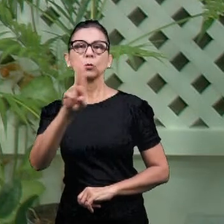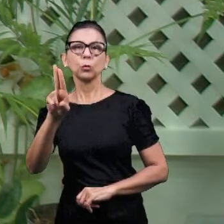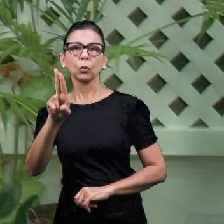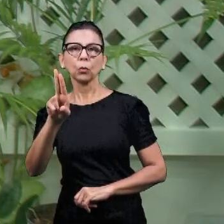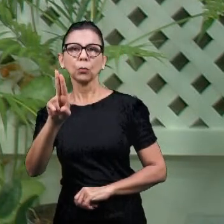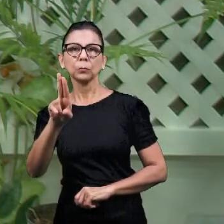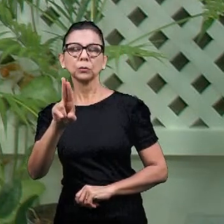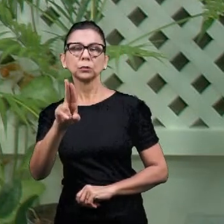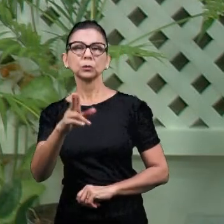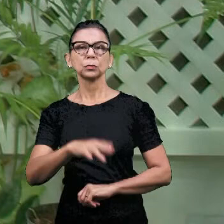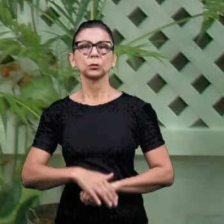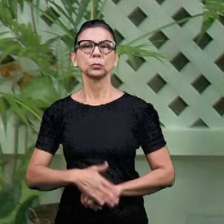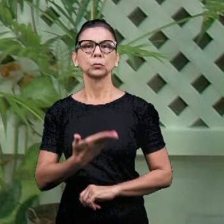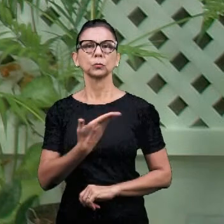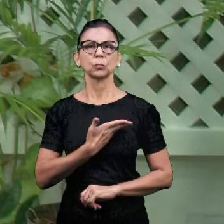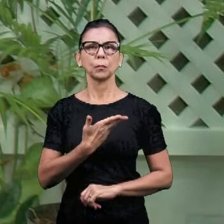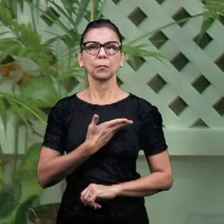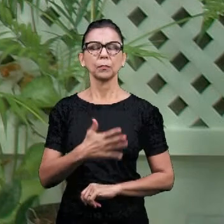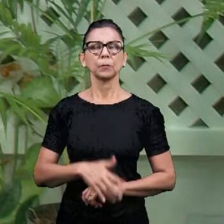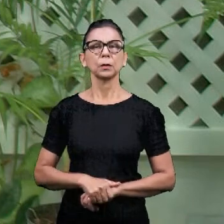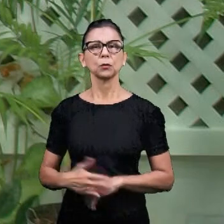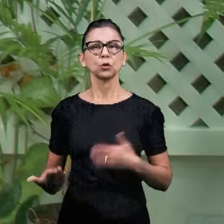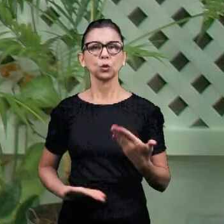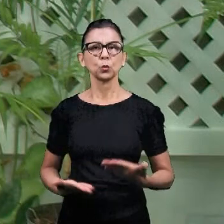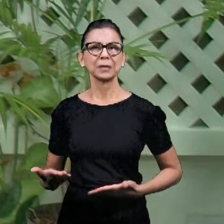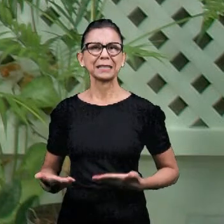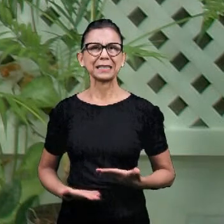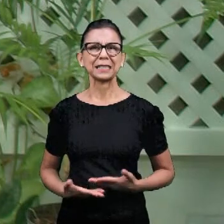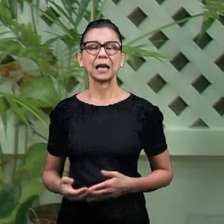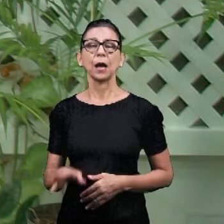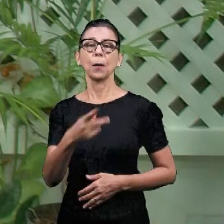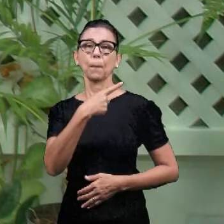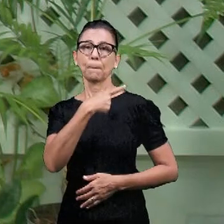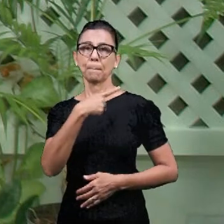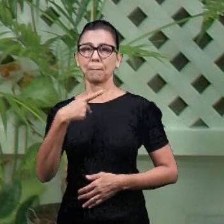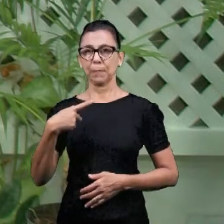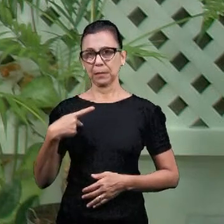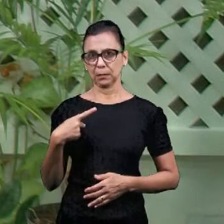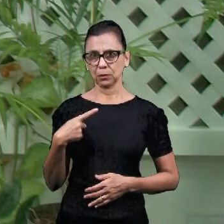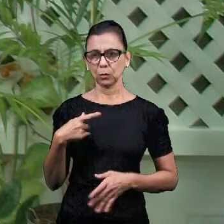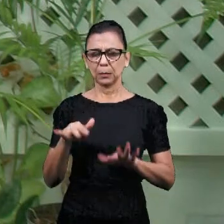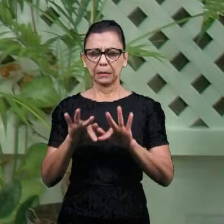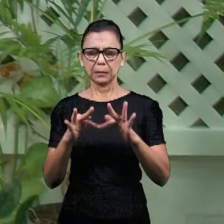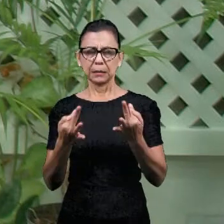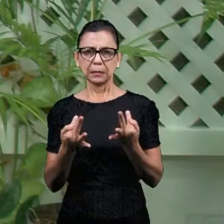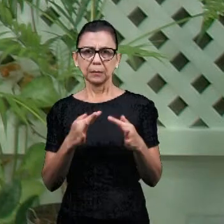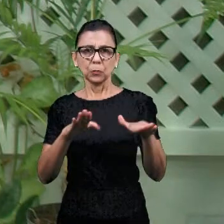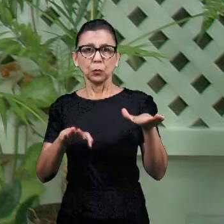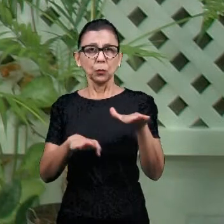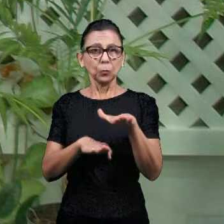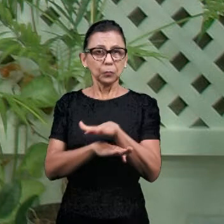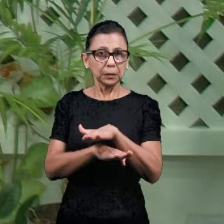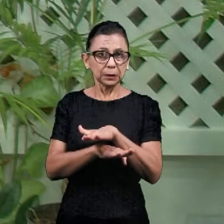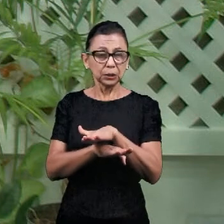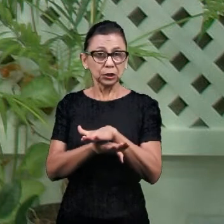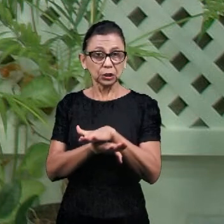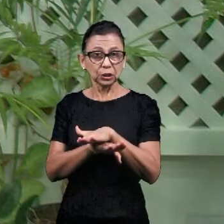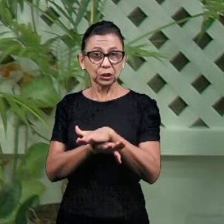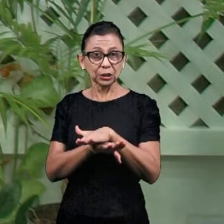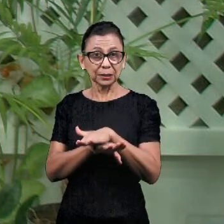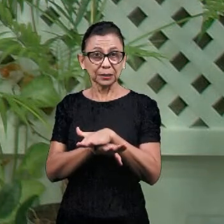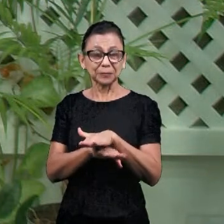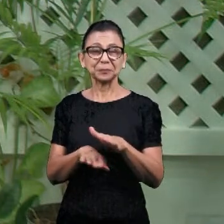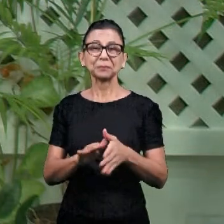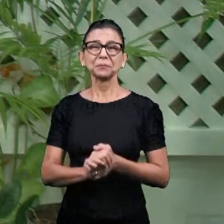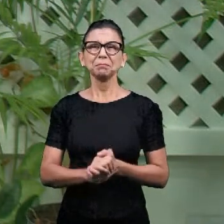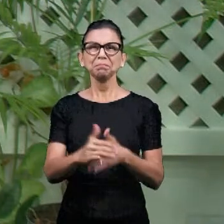Belo Horizonte, un homme simple, simple, le pasteur Creosolino. Et il est